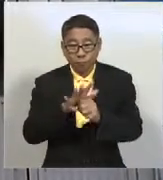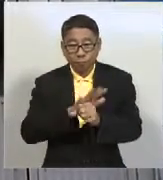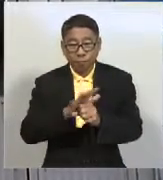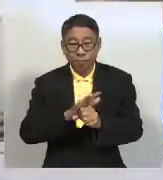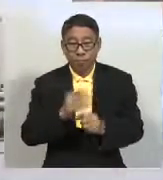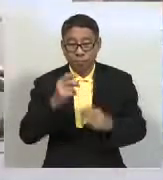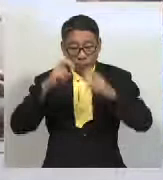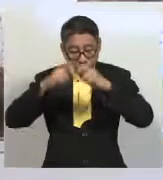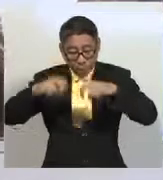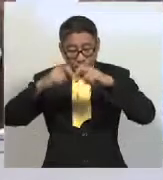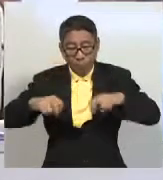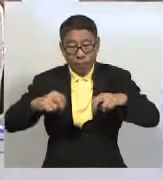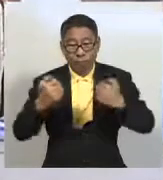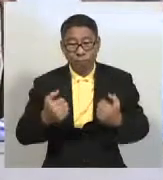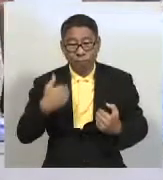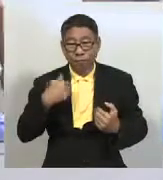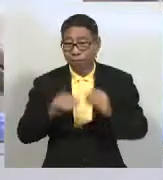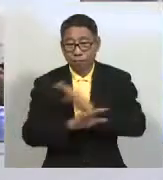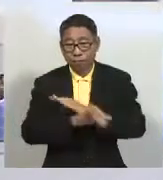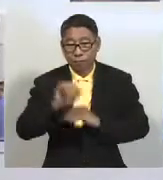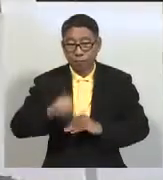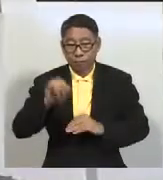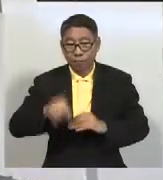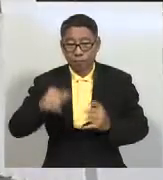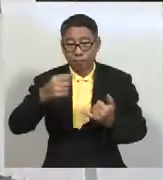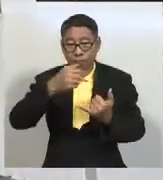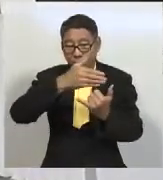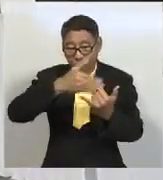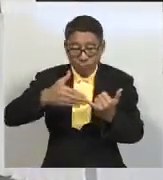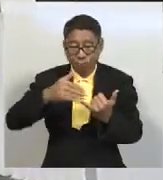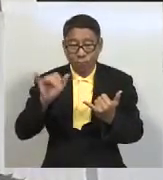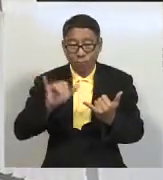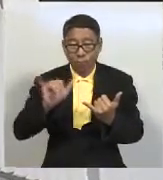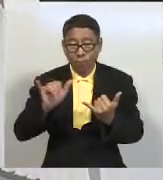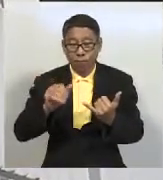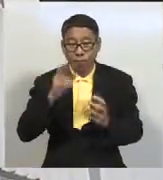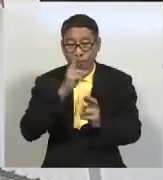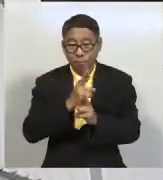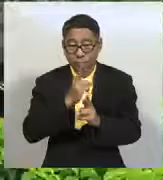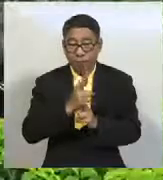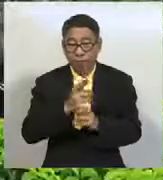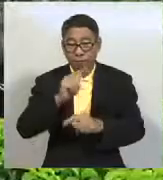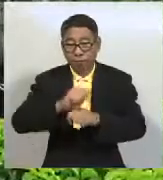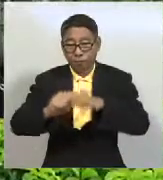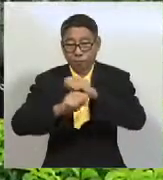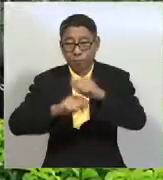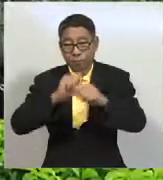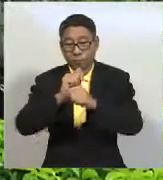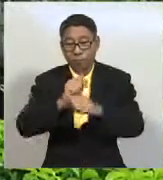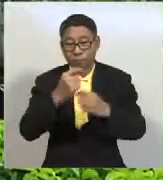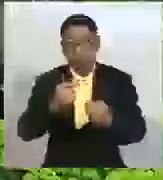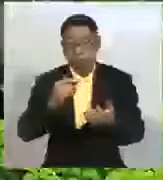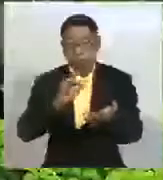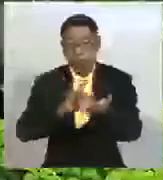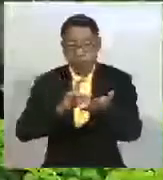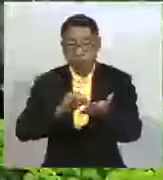การวินิจฉัยว่าอาการเช่นนี้ยังไม่จำเป็นที่จะต้องผ่าตัดจึงให้รักษาตัวตามอาการอยู่ที่ตึก ICU และก็ให้ยา